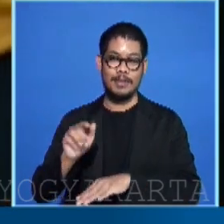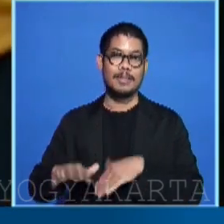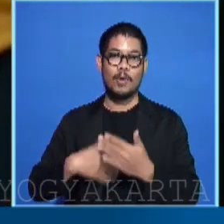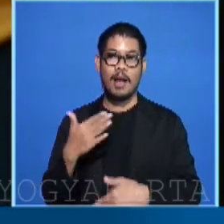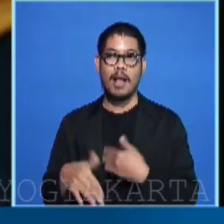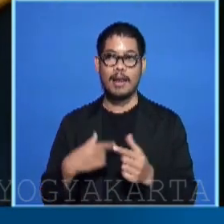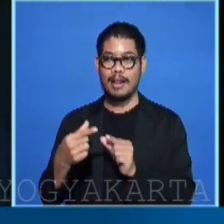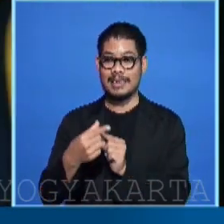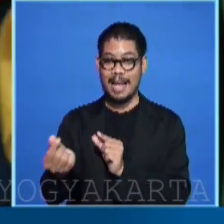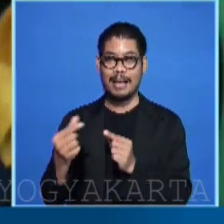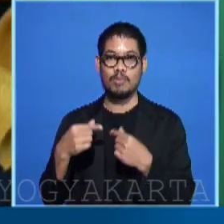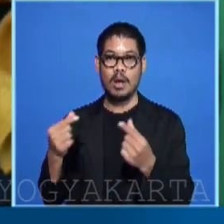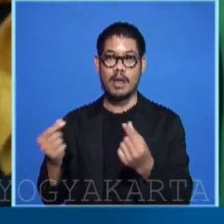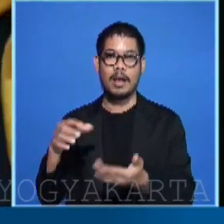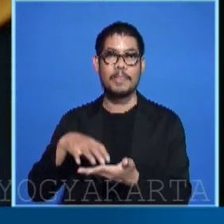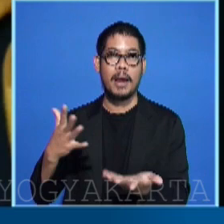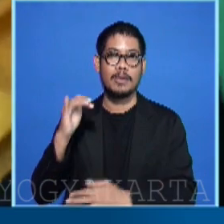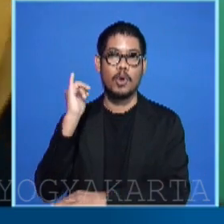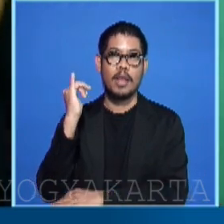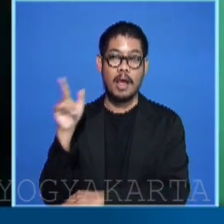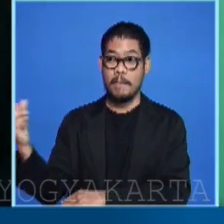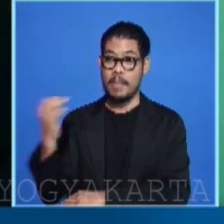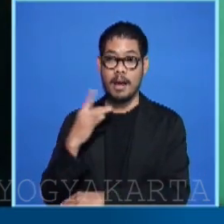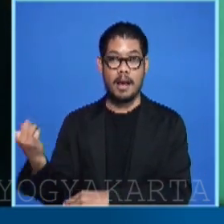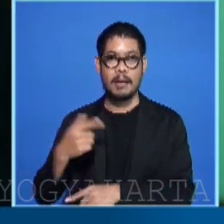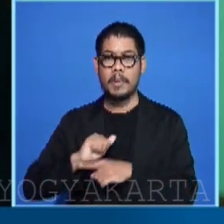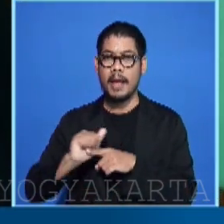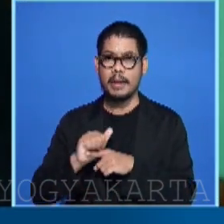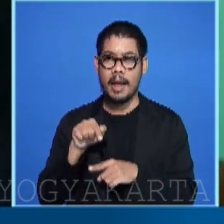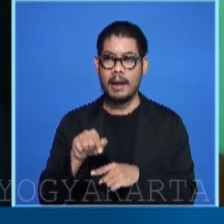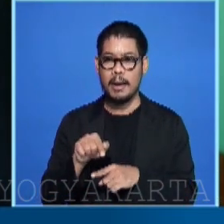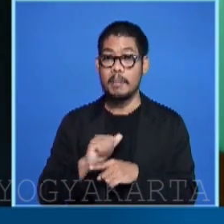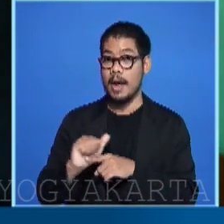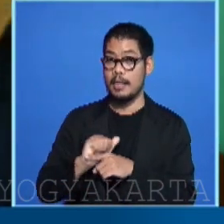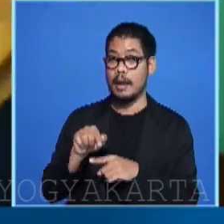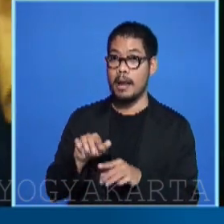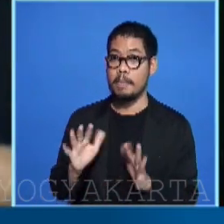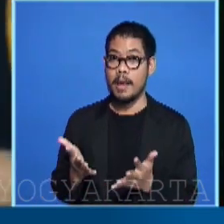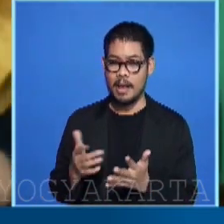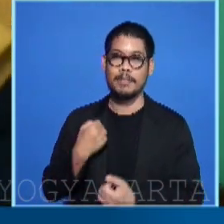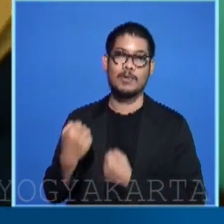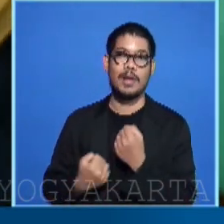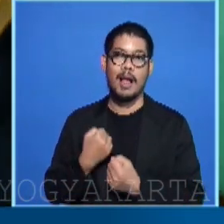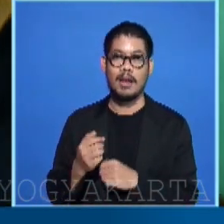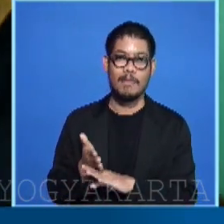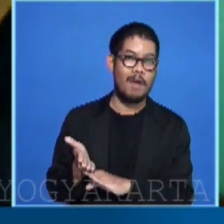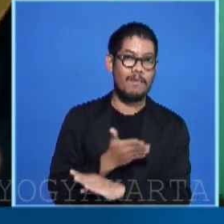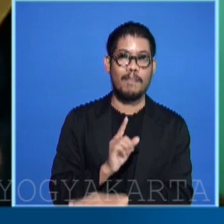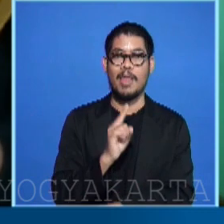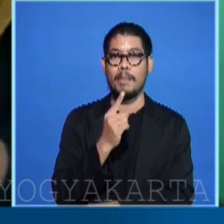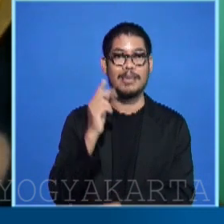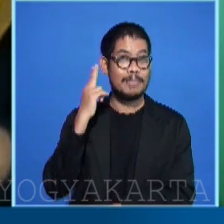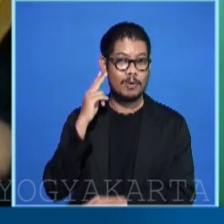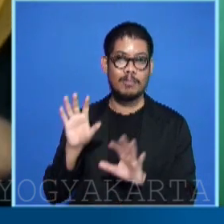Tobing, mengatakan pelatihan ini merupakan kegiatan pertama yang melibatkan ibu-ibu dari kelompok tani. Di dalam pelatihan,